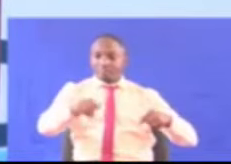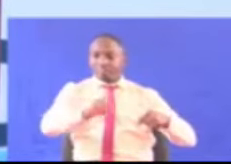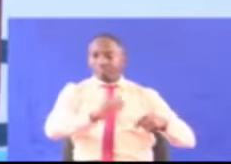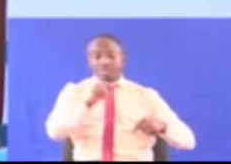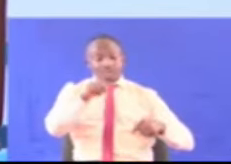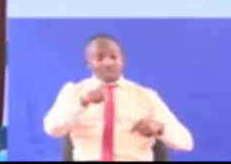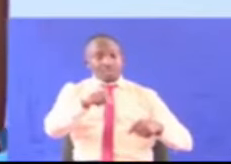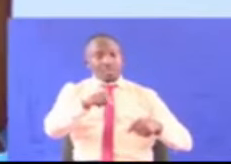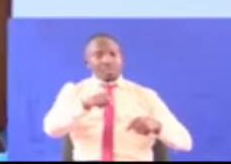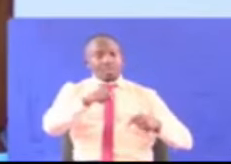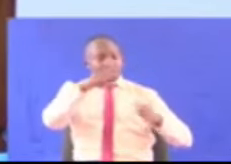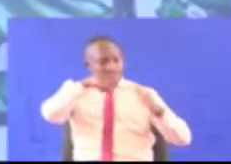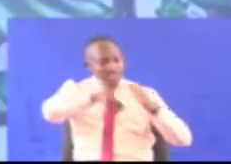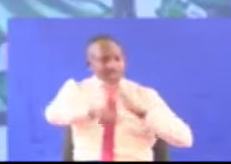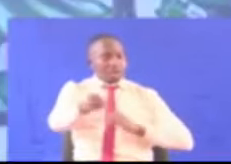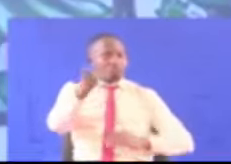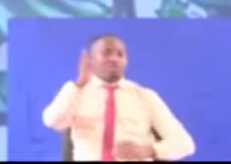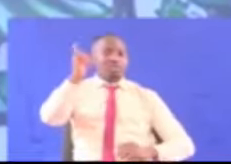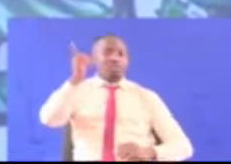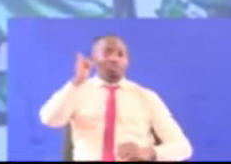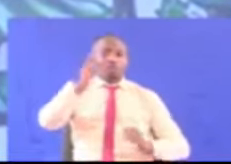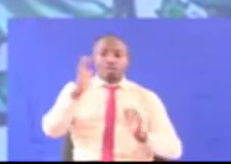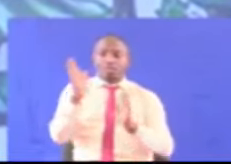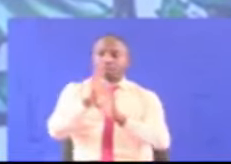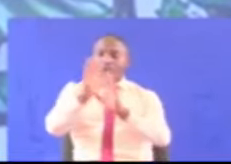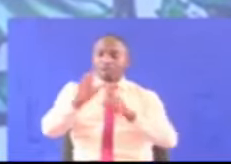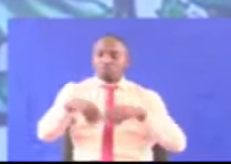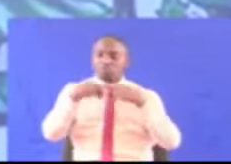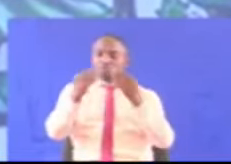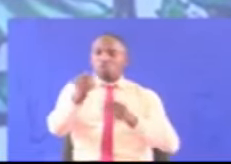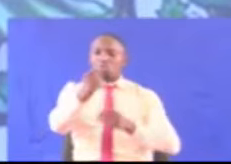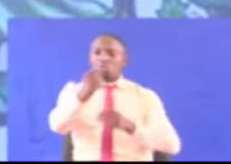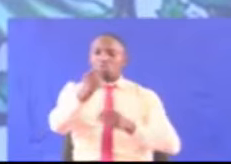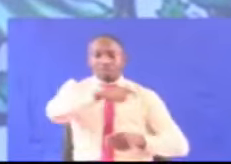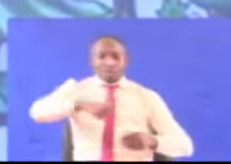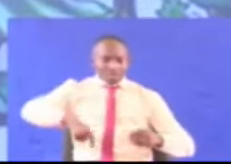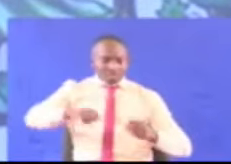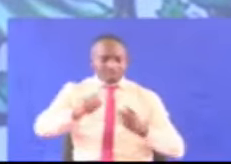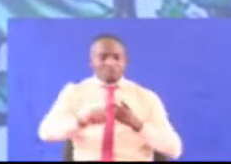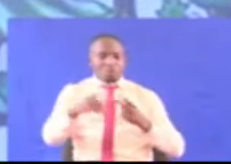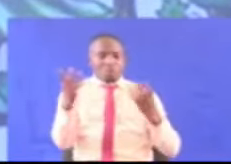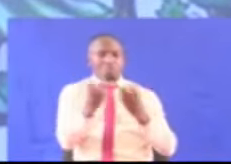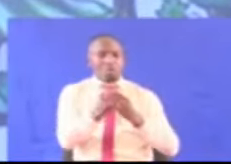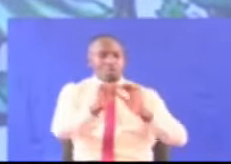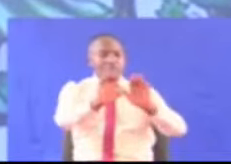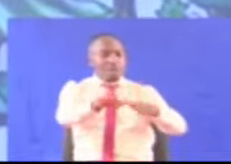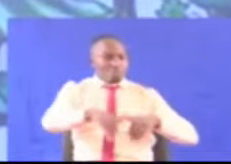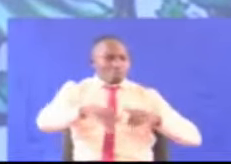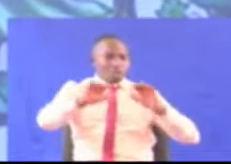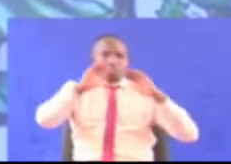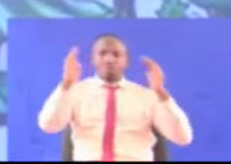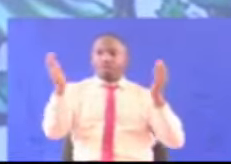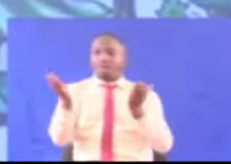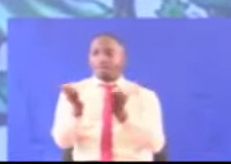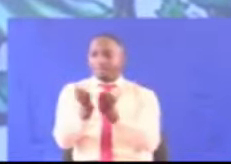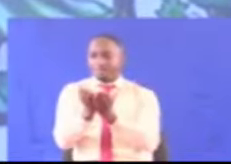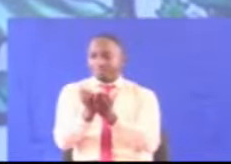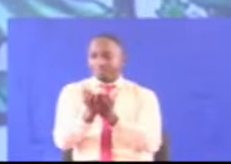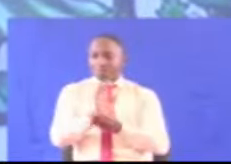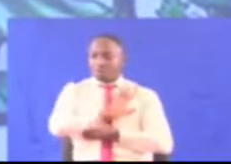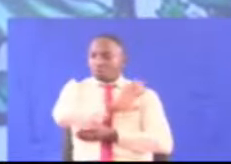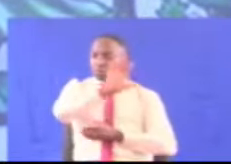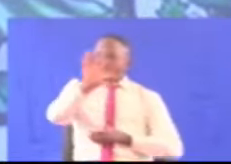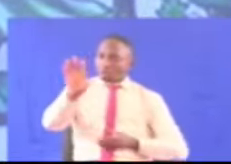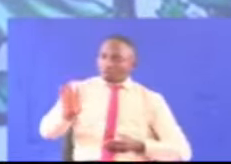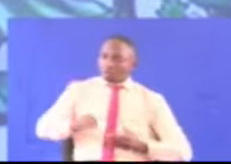ambalo litaingia kwenye historia kwamba limewahi kutoa rais wa umoja wa mabunge duniani. Kwa hiyo sisi sote